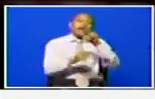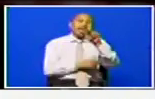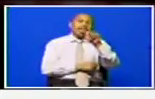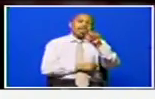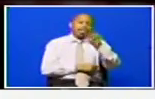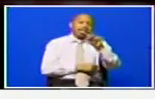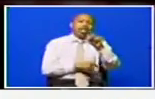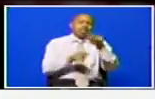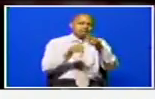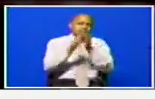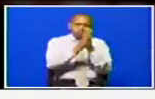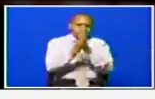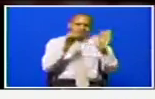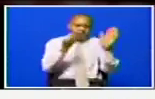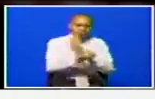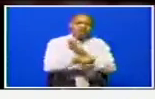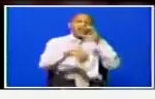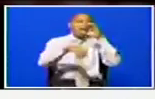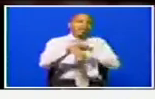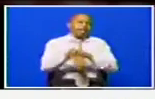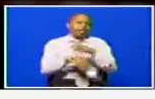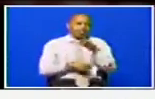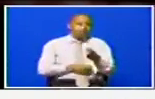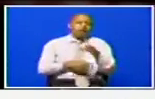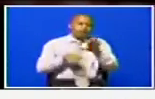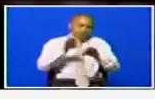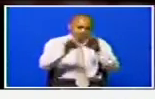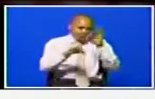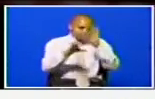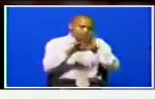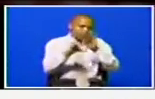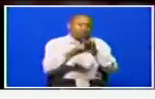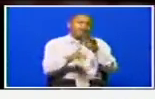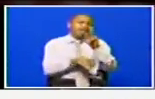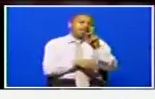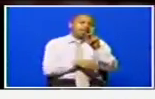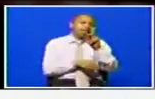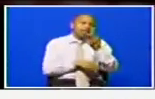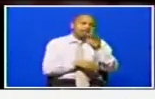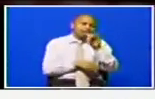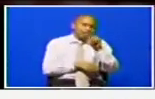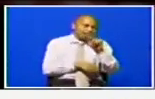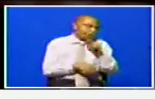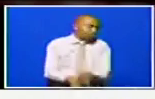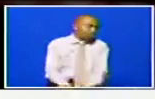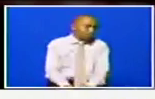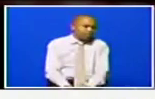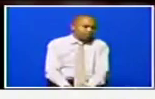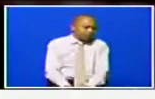ndipo kitovu cha utangazaji wa uchaguzi huu 2017. Mie ni wako Lofty Matambo, kwa heri.